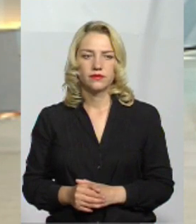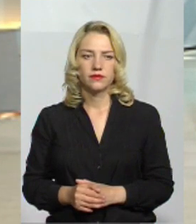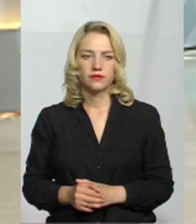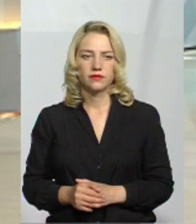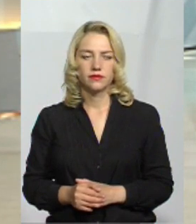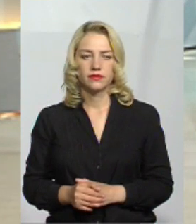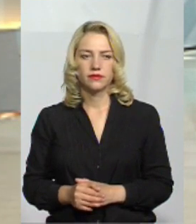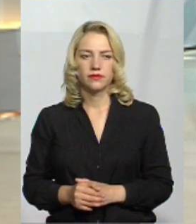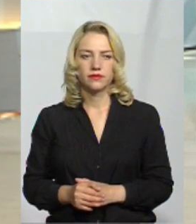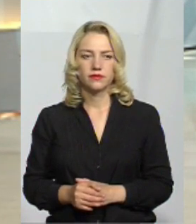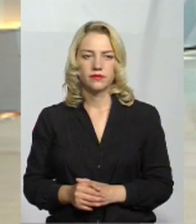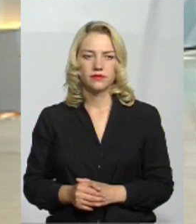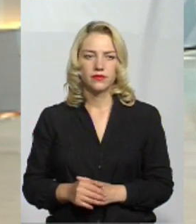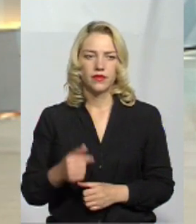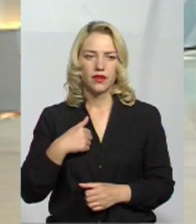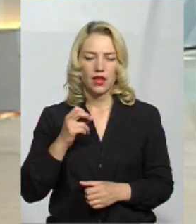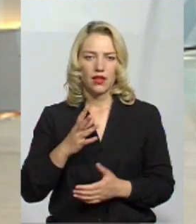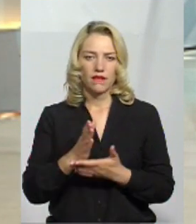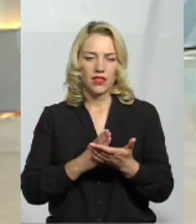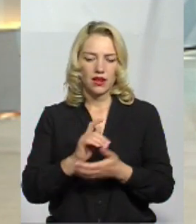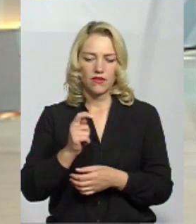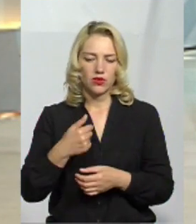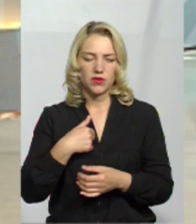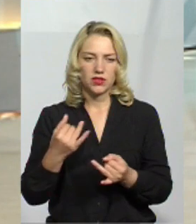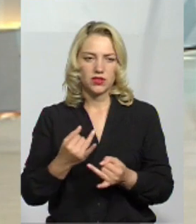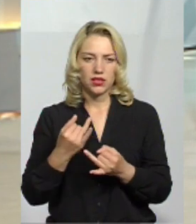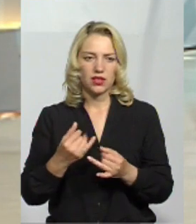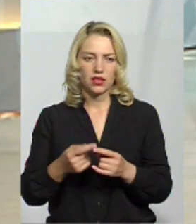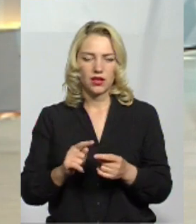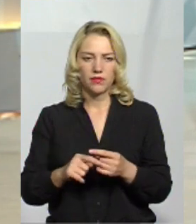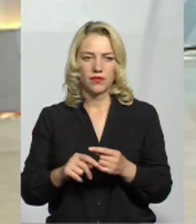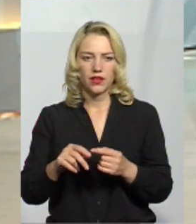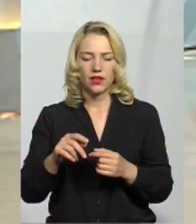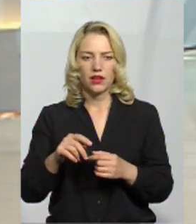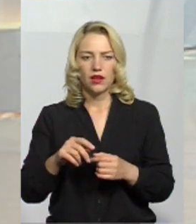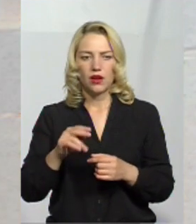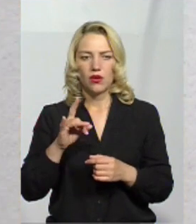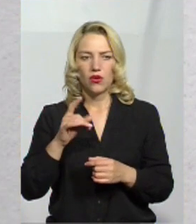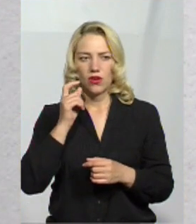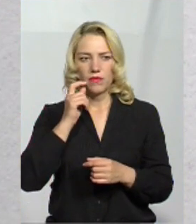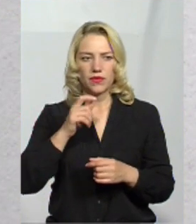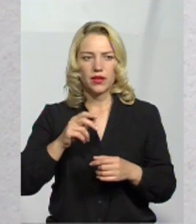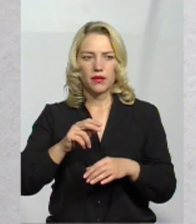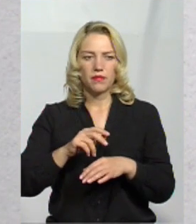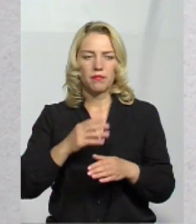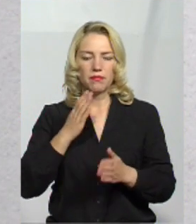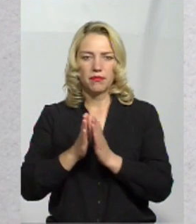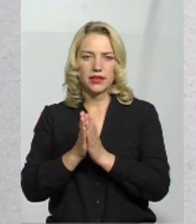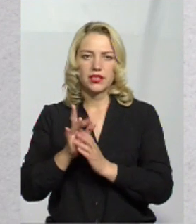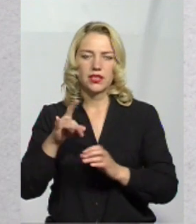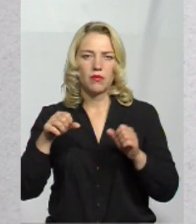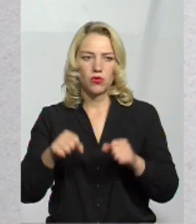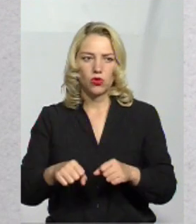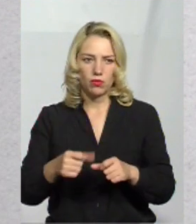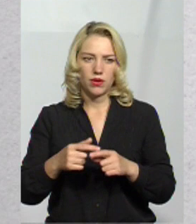Я як ветеран війни, мені цікаво. Петиція про право звичайних українців володіти зброєю на сайті президента набрала